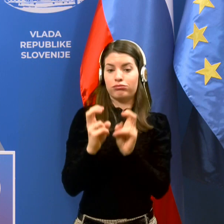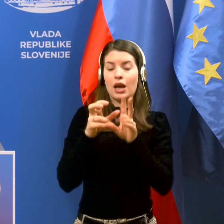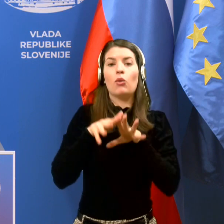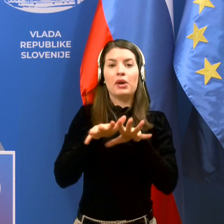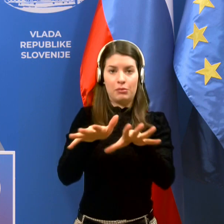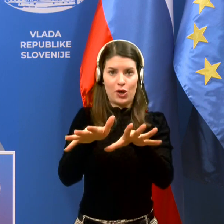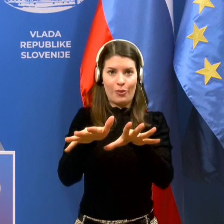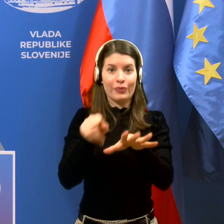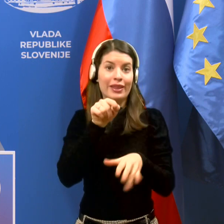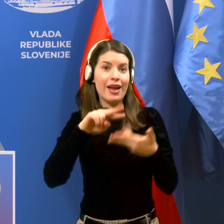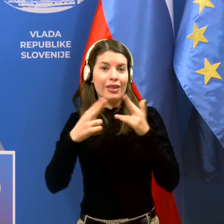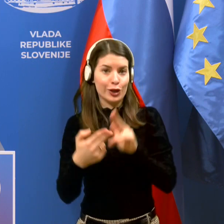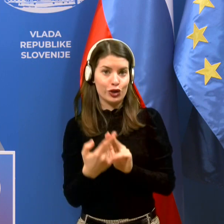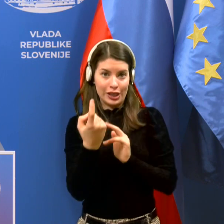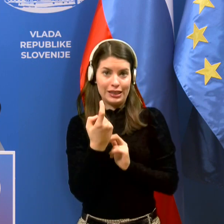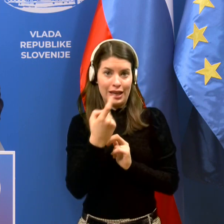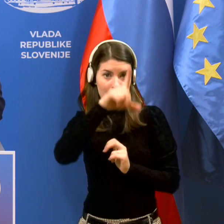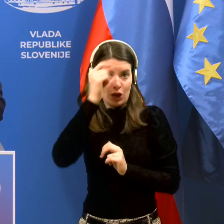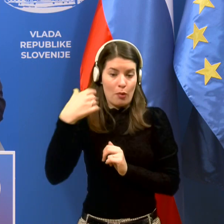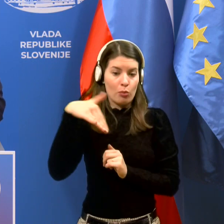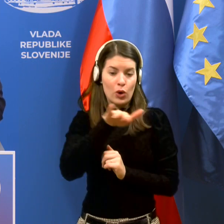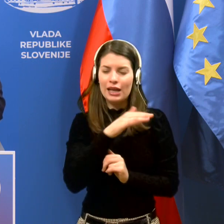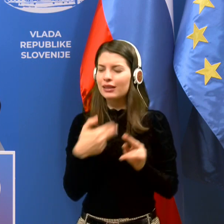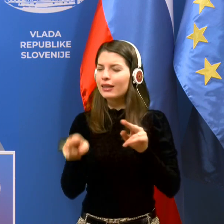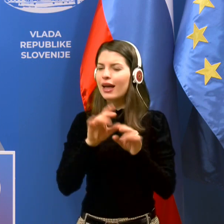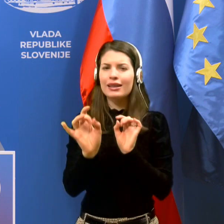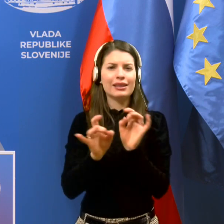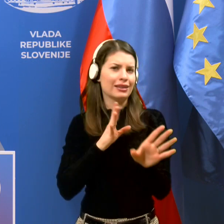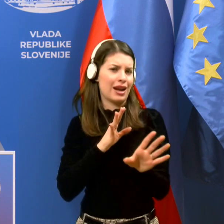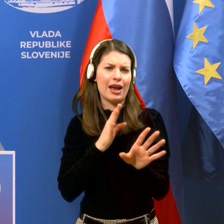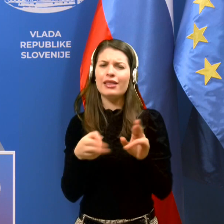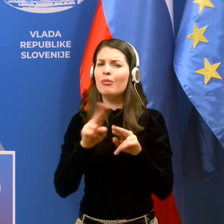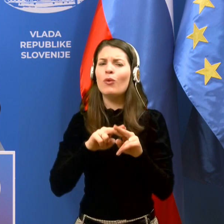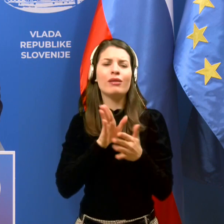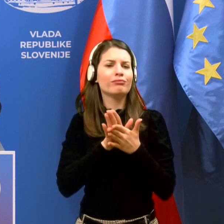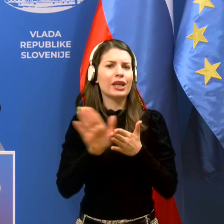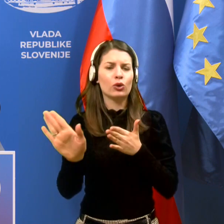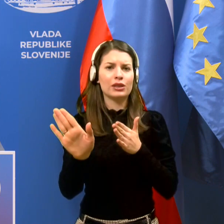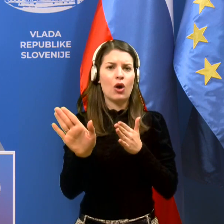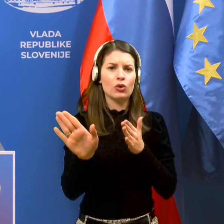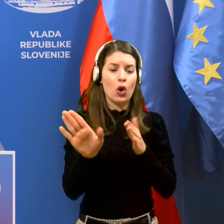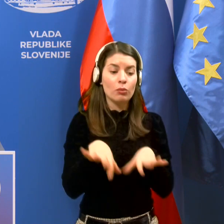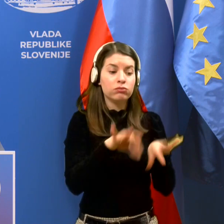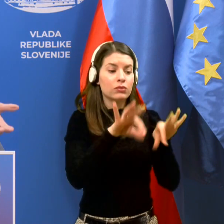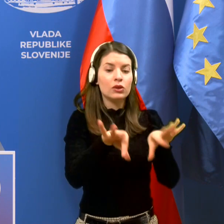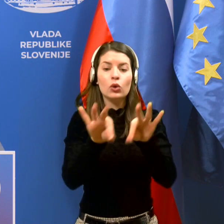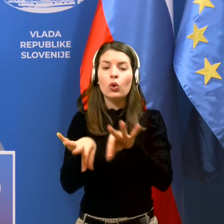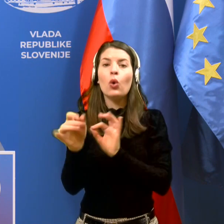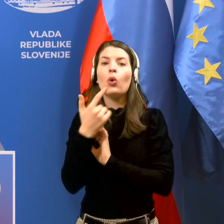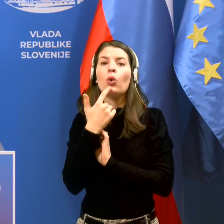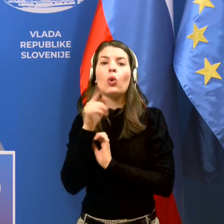saj tako iz populacije kar najhitreje in najbolj enostavno najdemo